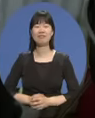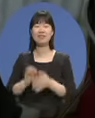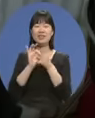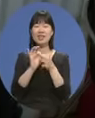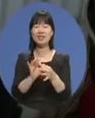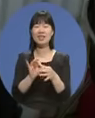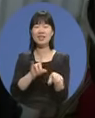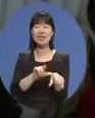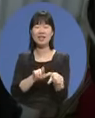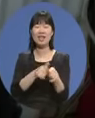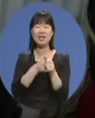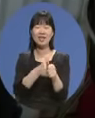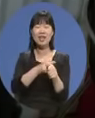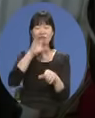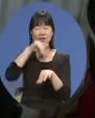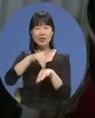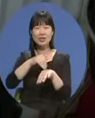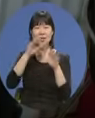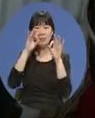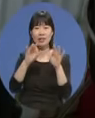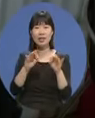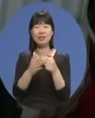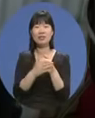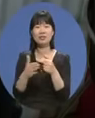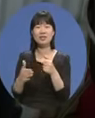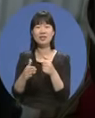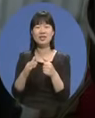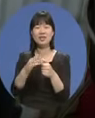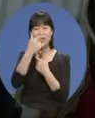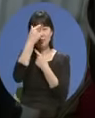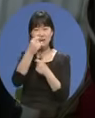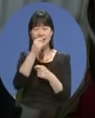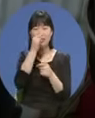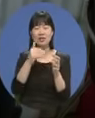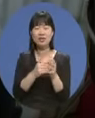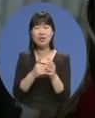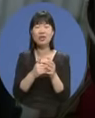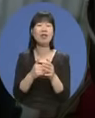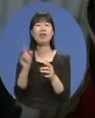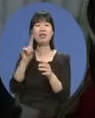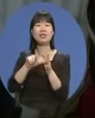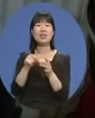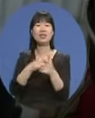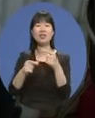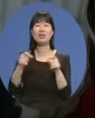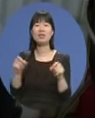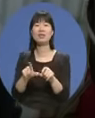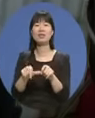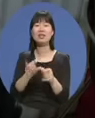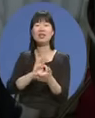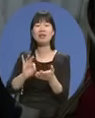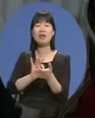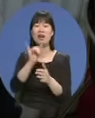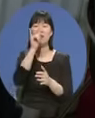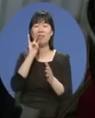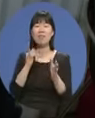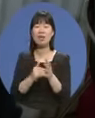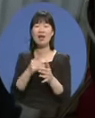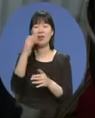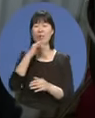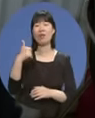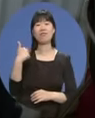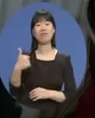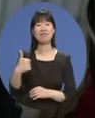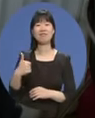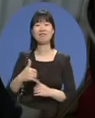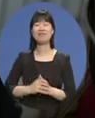계속 거기 타임을 맞춰서 연습을 하다가 보니까 거기 또 딱 맞추게 되고 어쩔 때는 더 짧은 시간 걸리기도 하고 그래서 되게 효과가